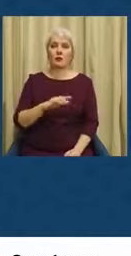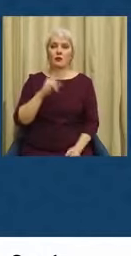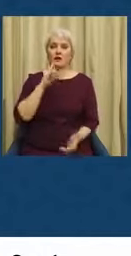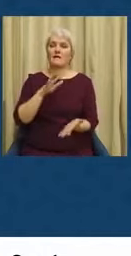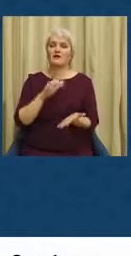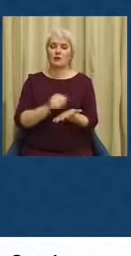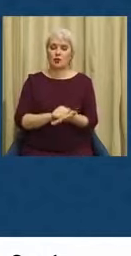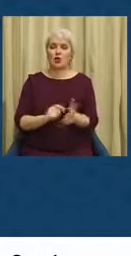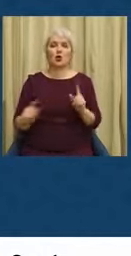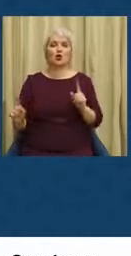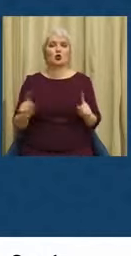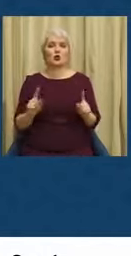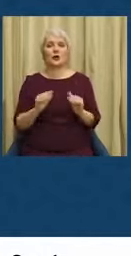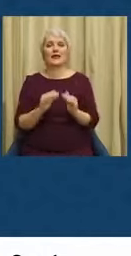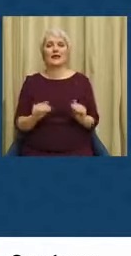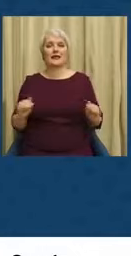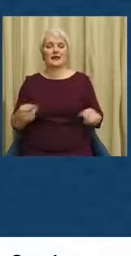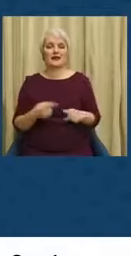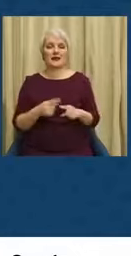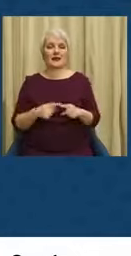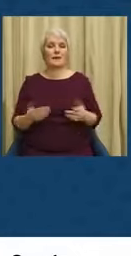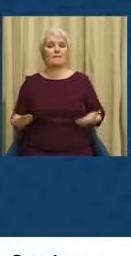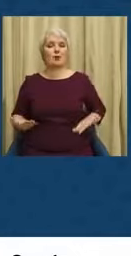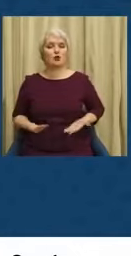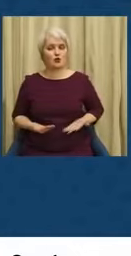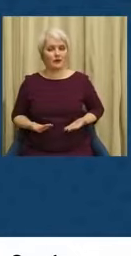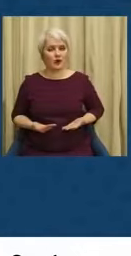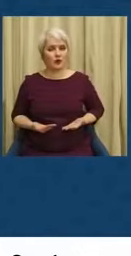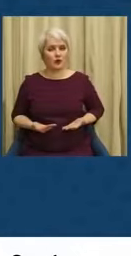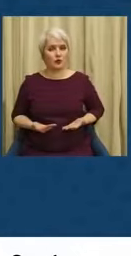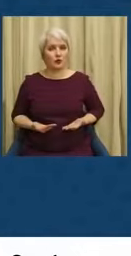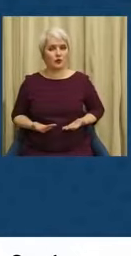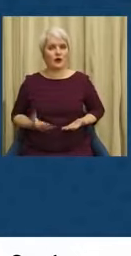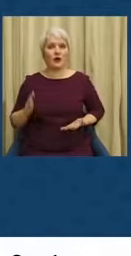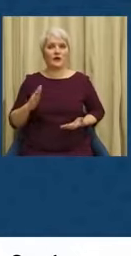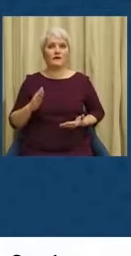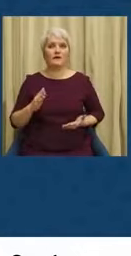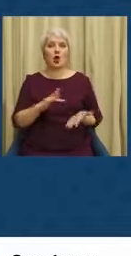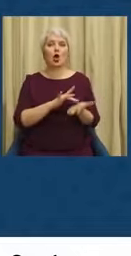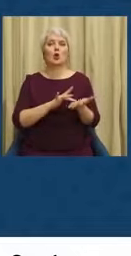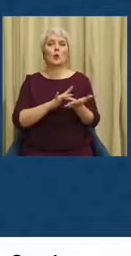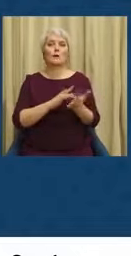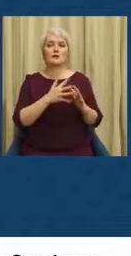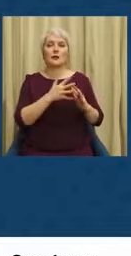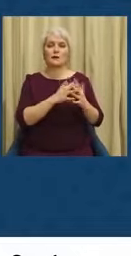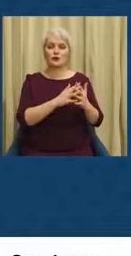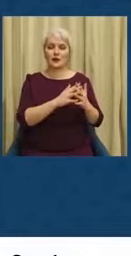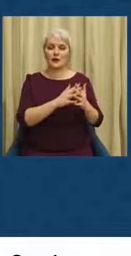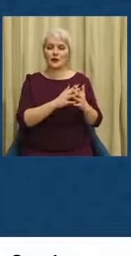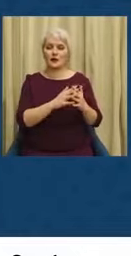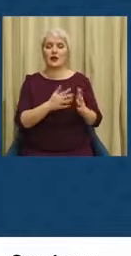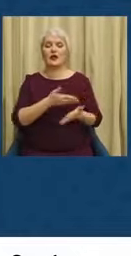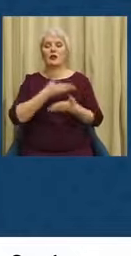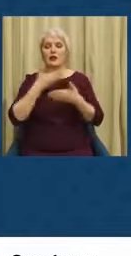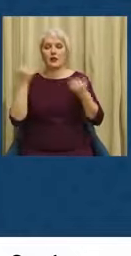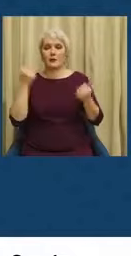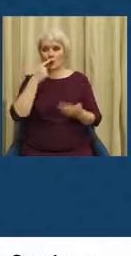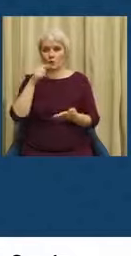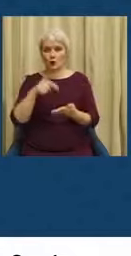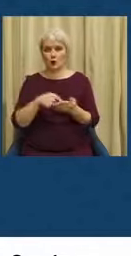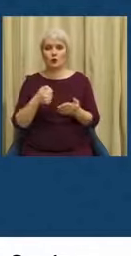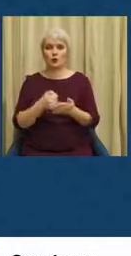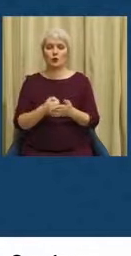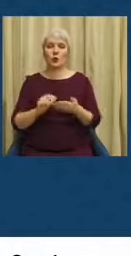відмічають, що діти, які проживають в ромських поселеннях, в селах, не мають доступу